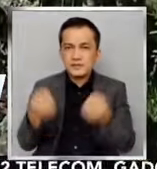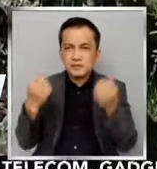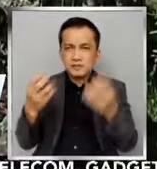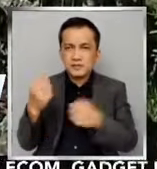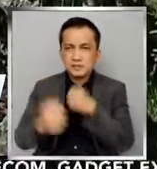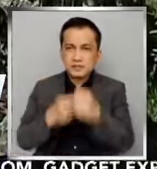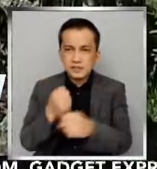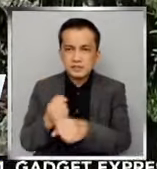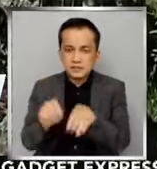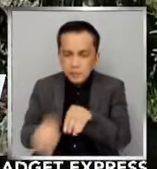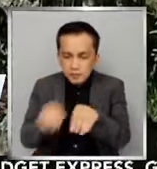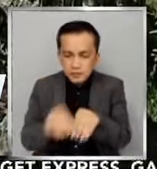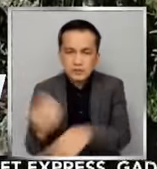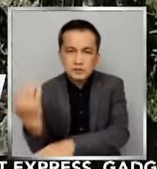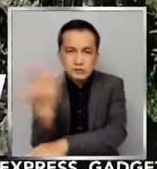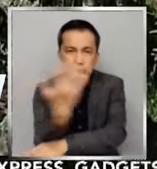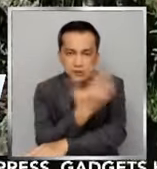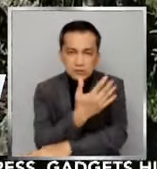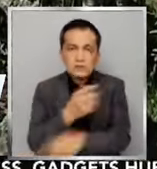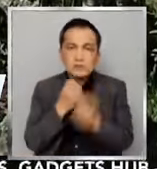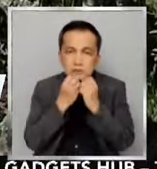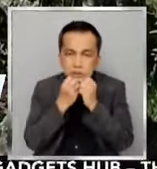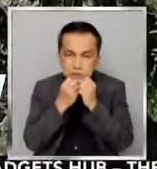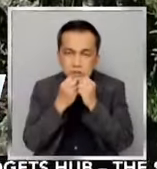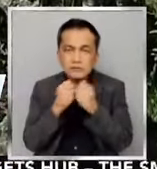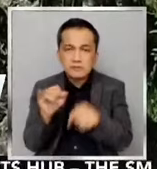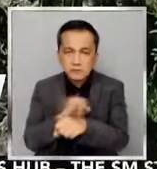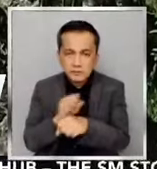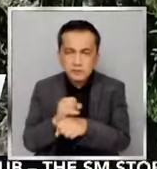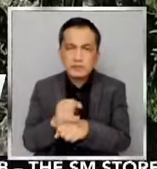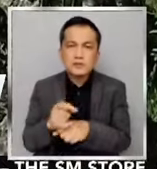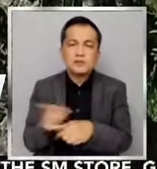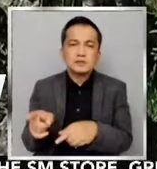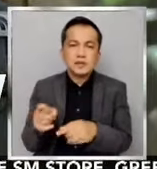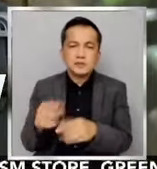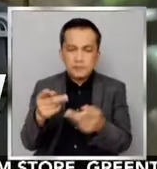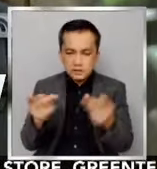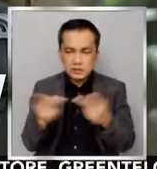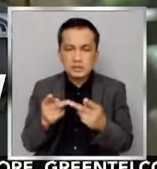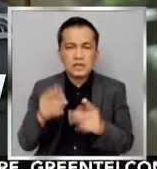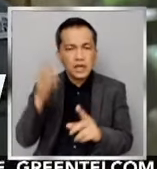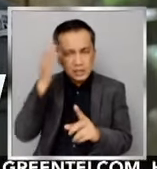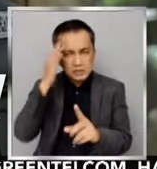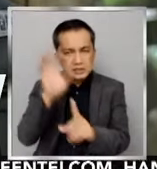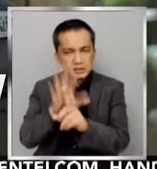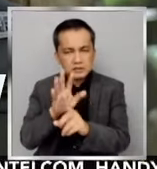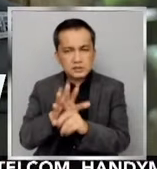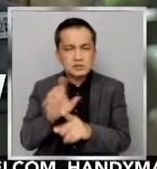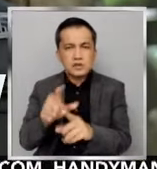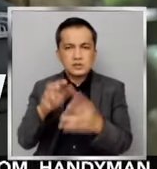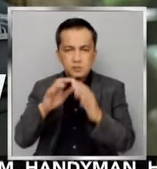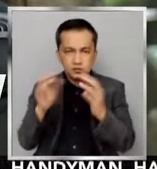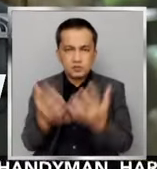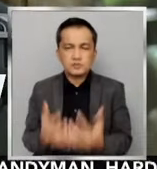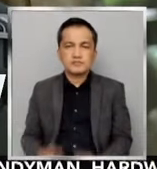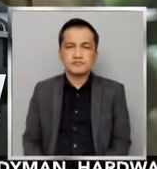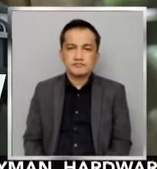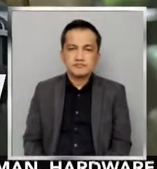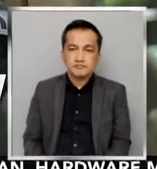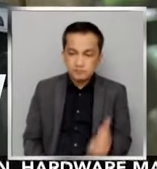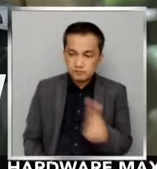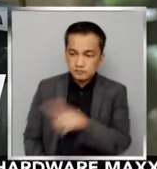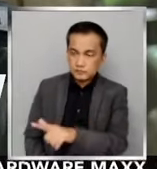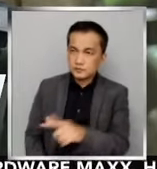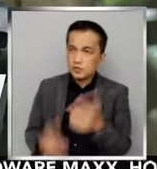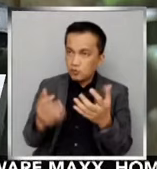reforestation at conservation efforts sa lugar na kinikilala raw sa buong mundo. So we wanna ask also for the president to